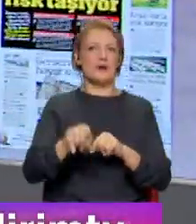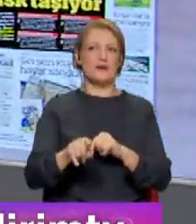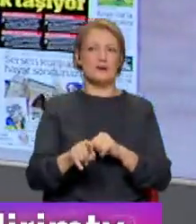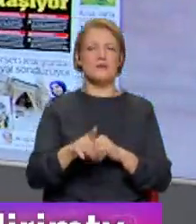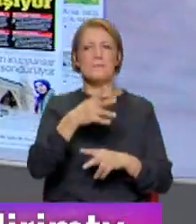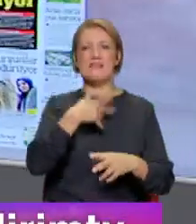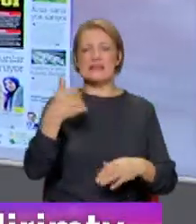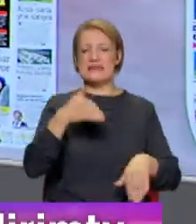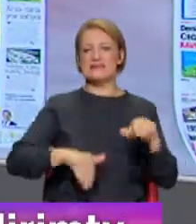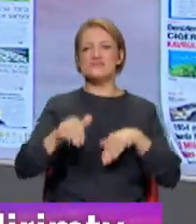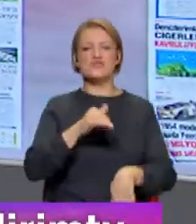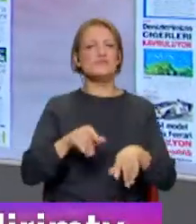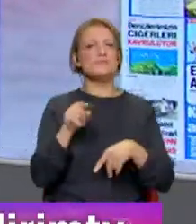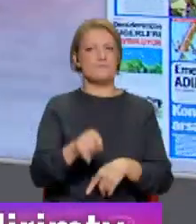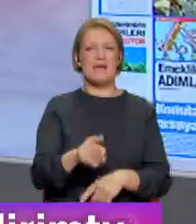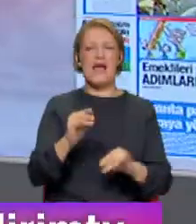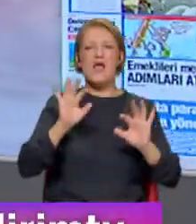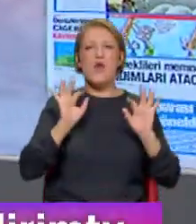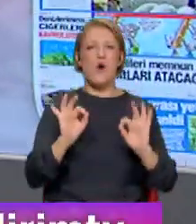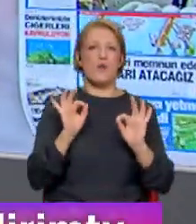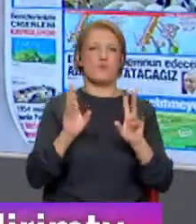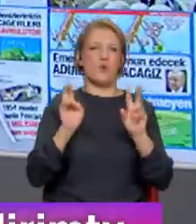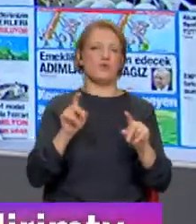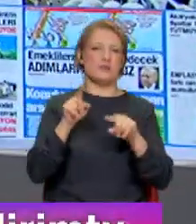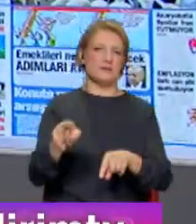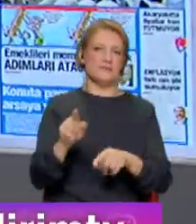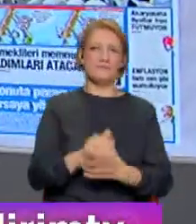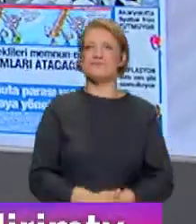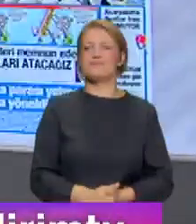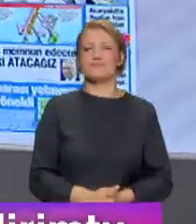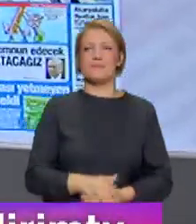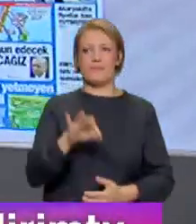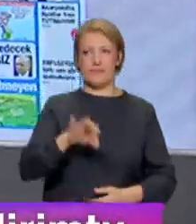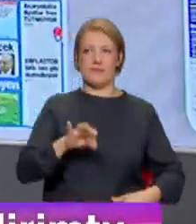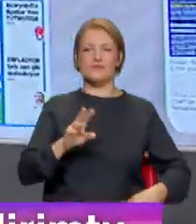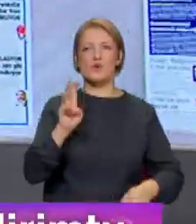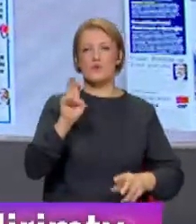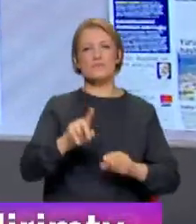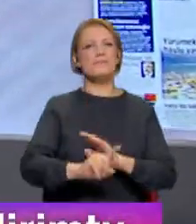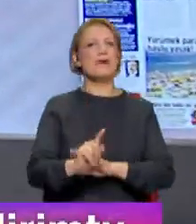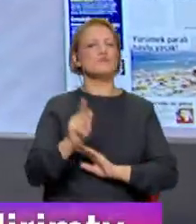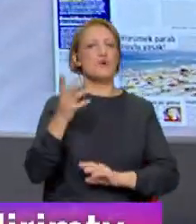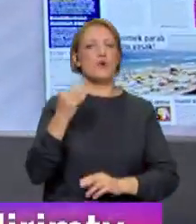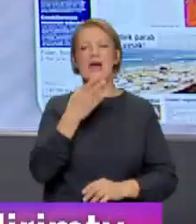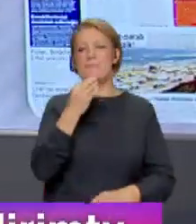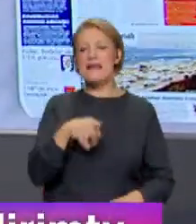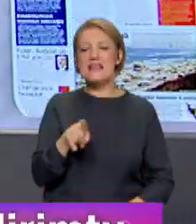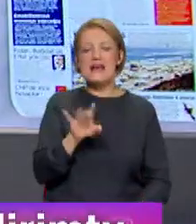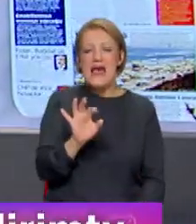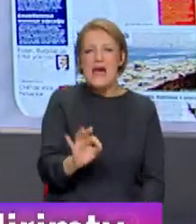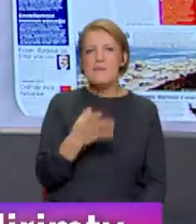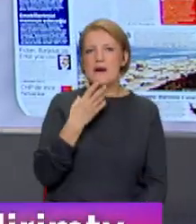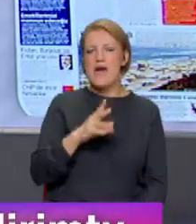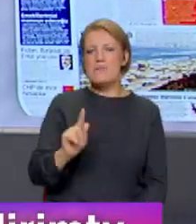yerel seçim trafiğinin En mühim konuları Efendim Ama şimdi konumuz memurlarımız olsun emeklilerden hemen